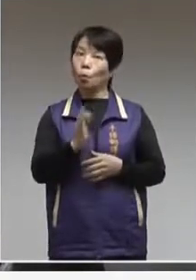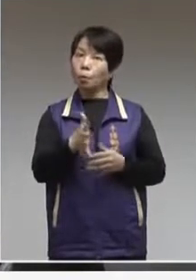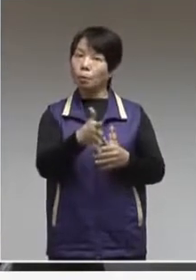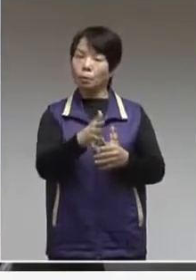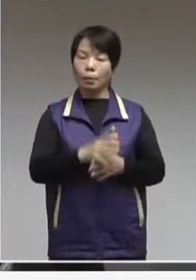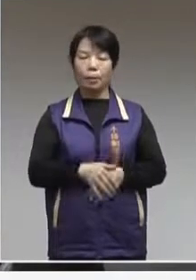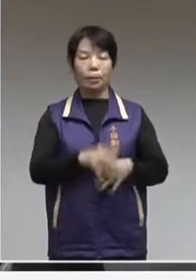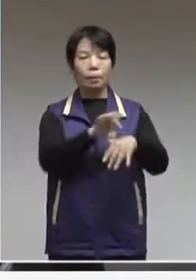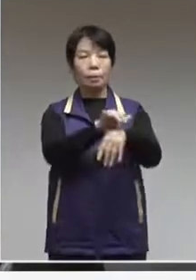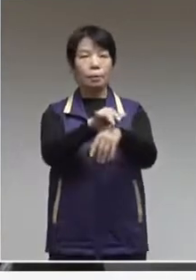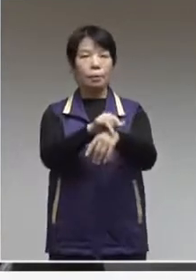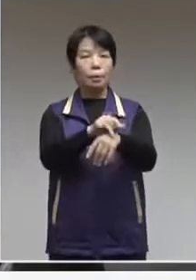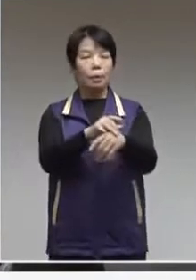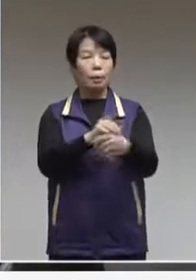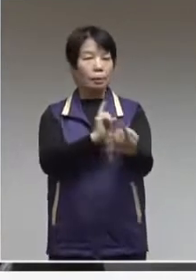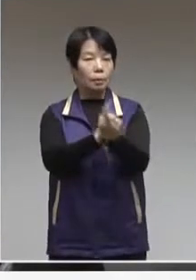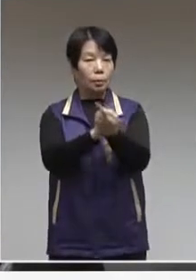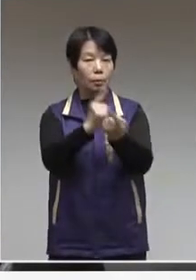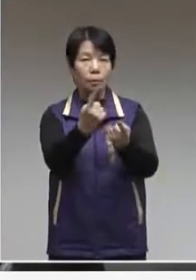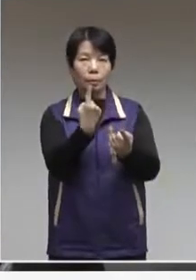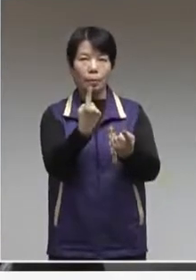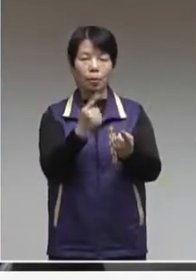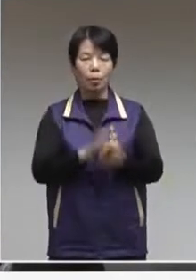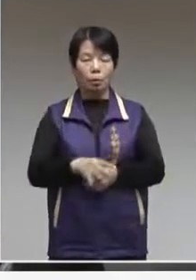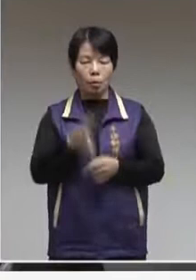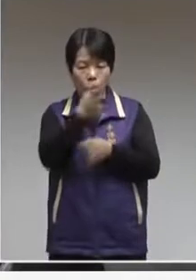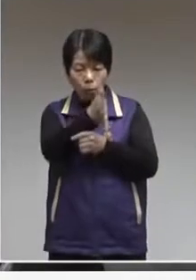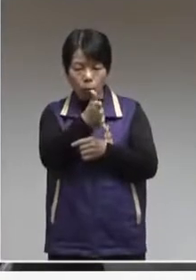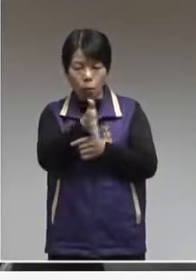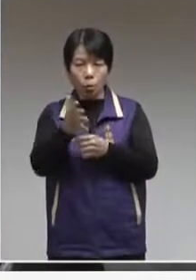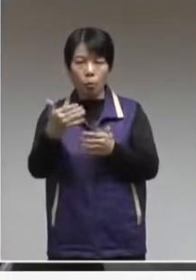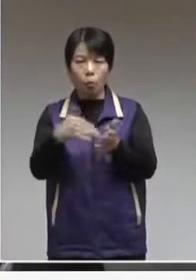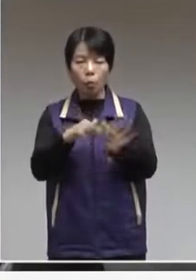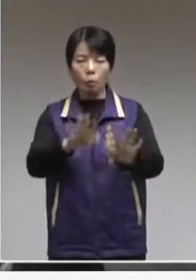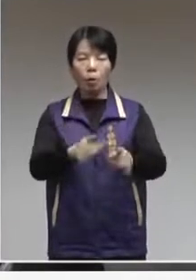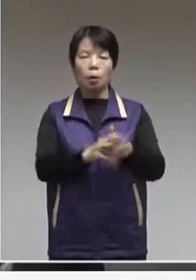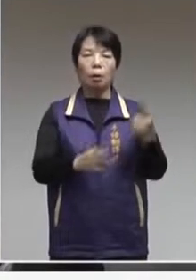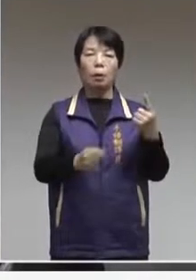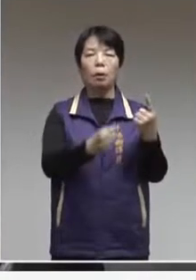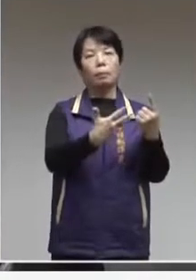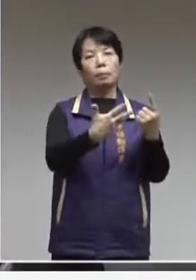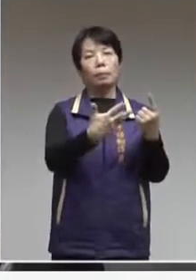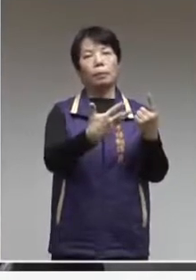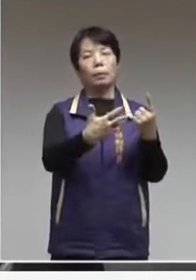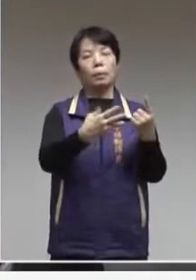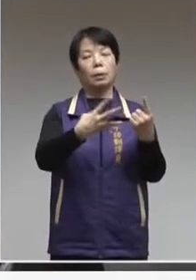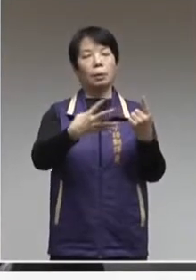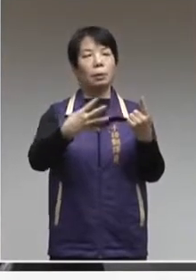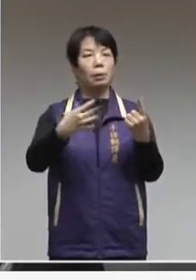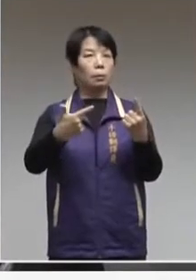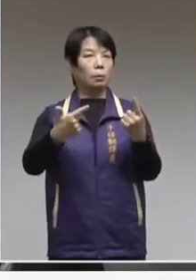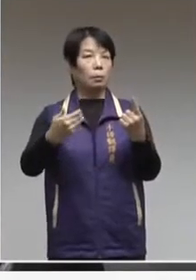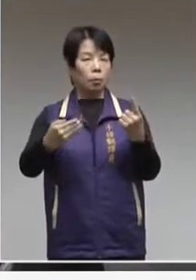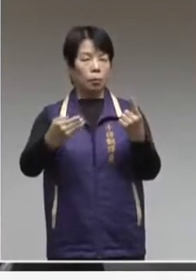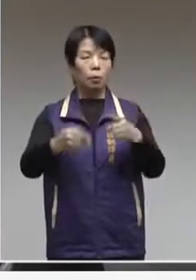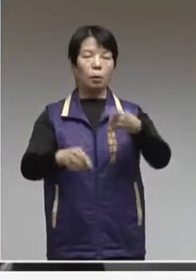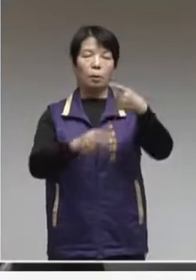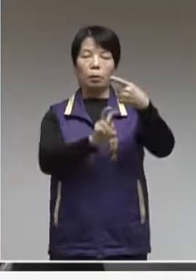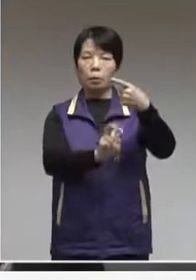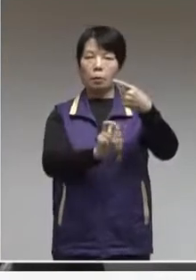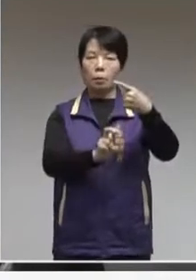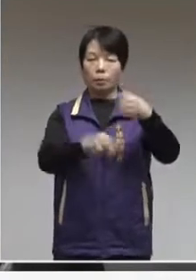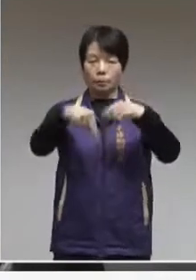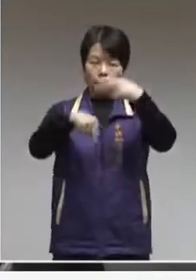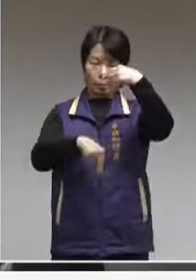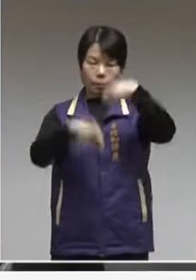要接触的来源经过我们疫调确认在18469，在1月20号下